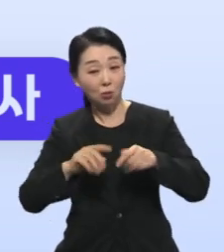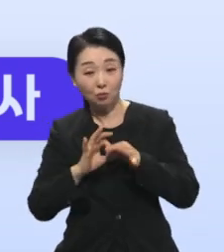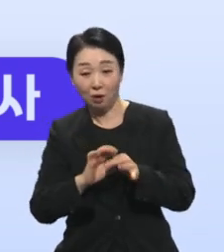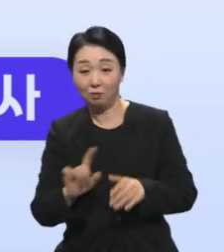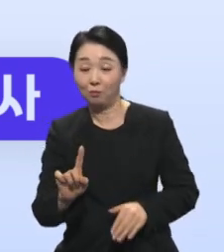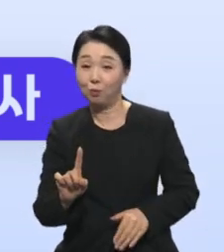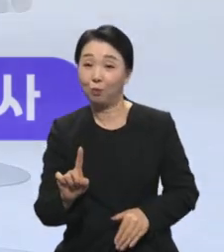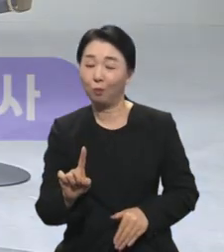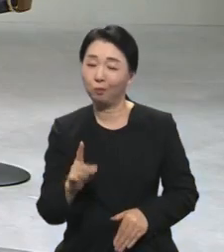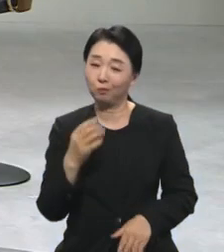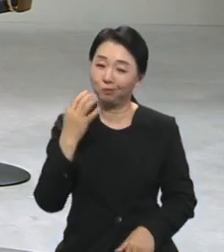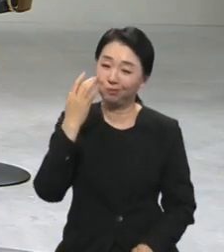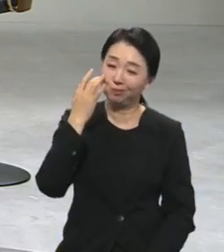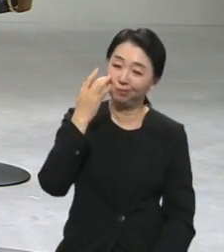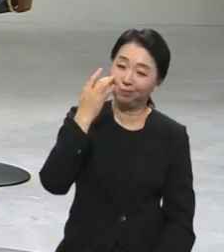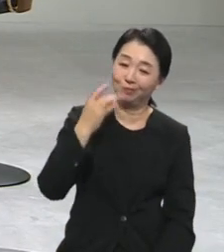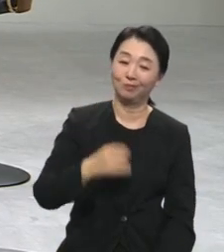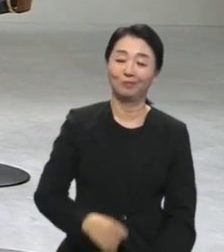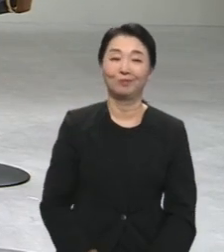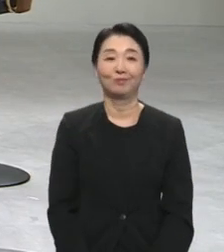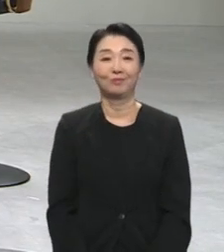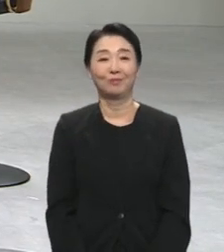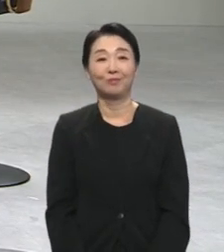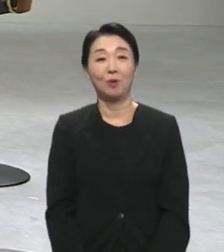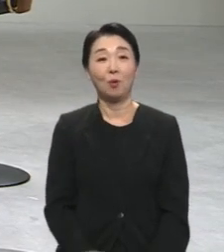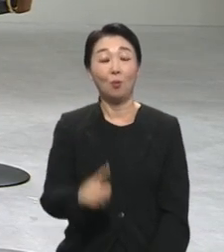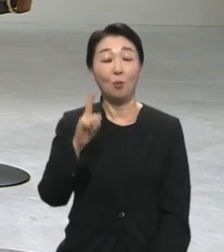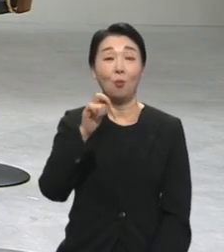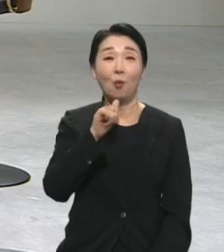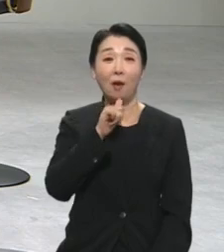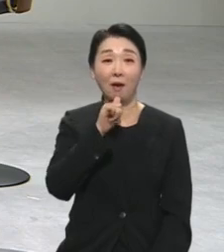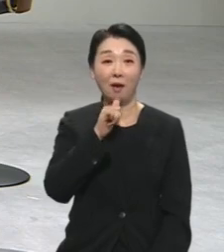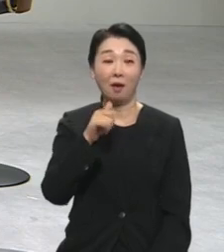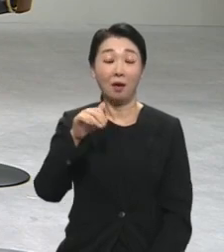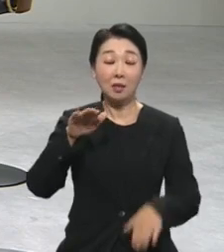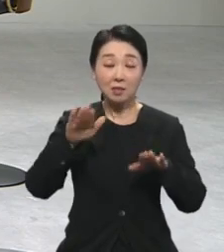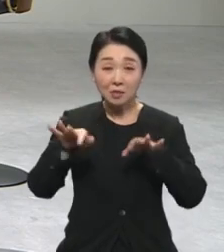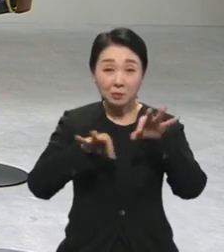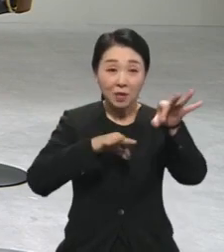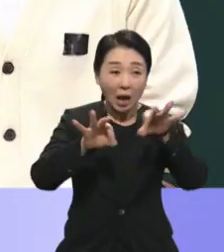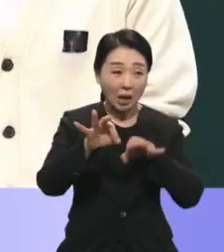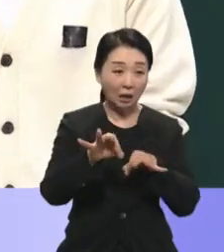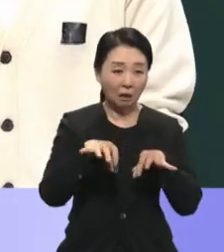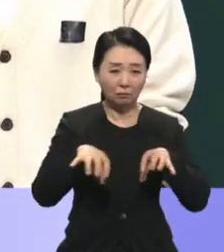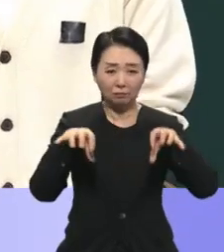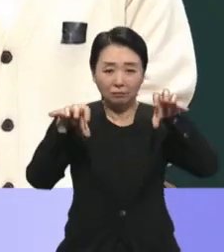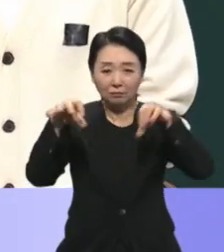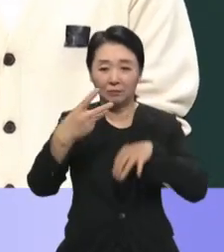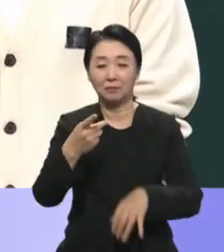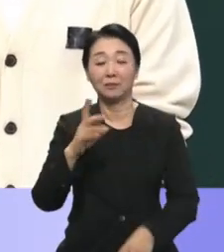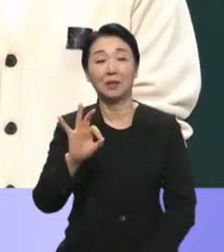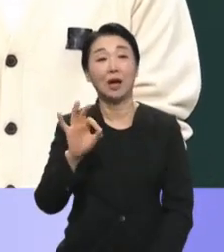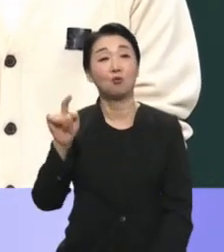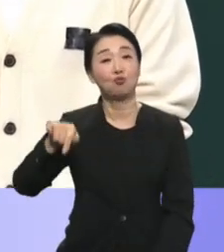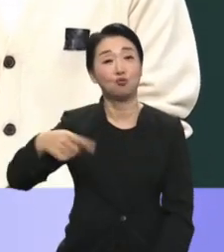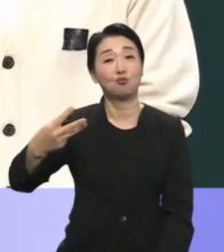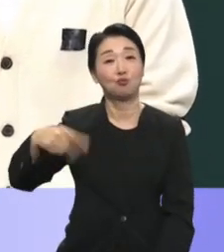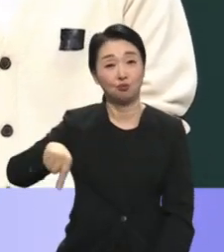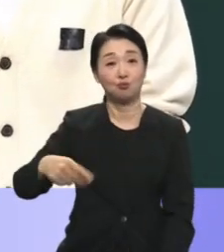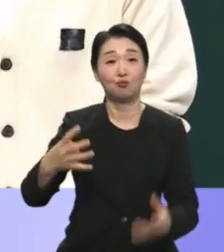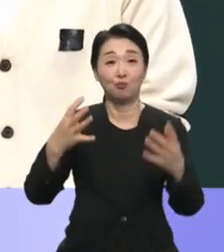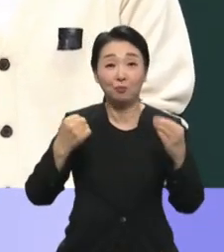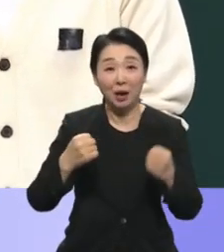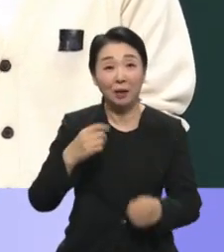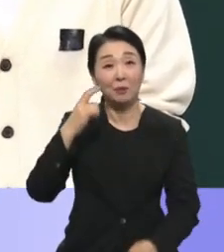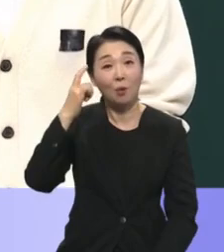보면 그렇게 볼 수도 있겠네요. 네. 왜냐하면 지금 골목마다 탕후루집 생겼잖아요. 네. 그 유행 시작할 때까지만 해도 그냥 별미다,